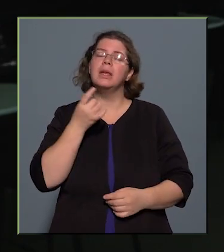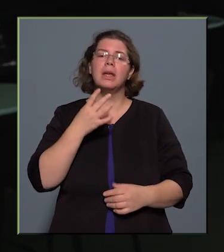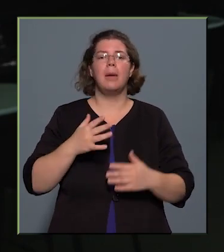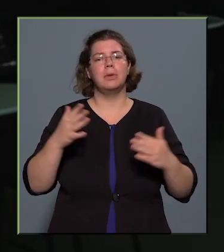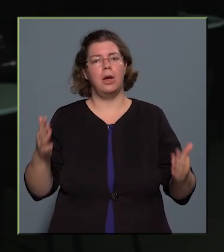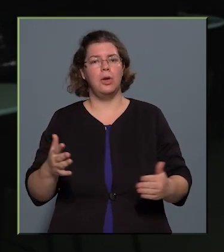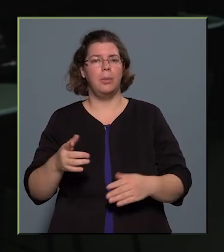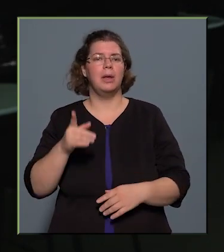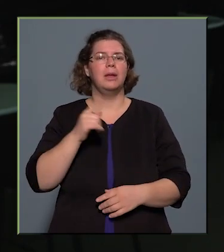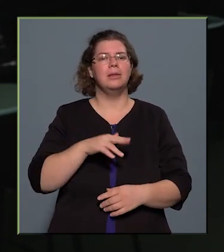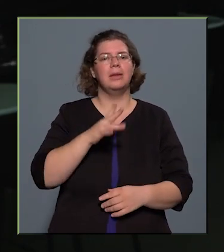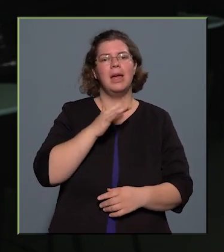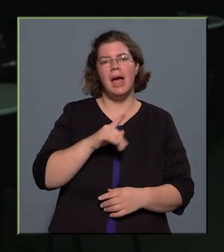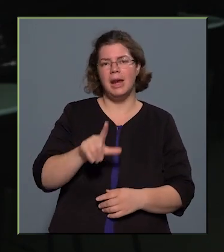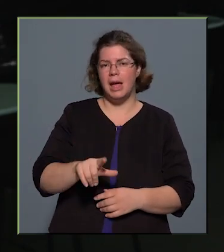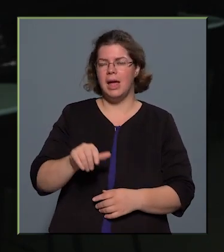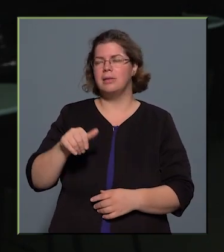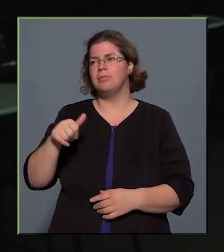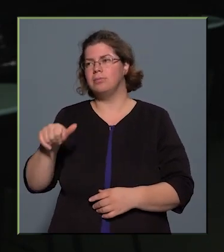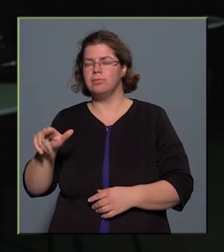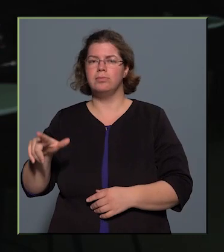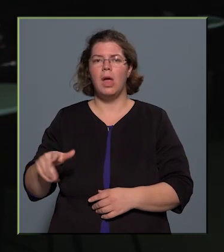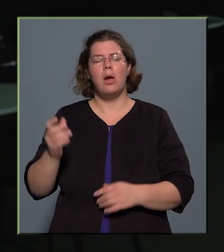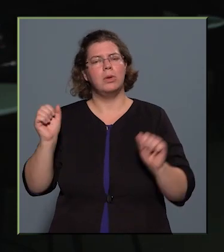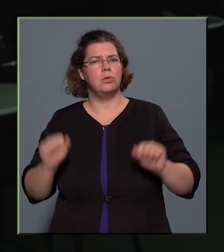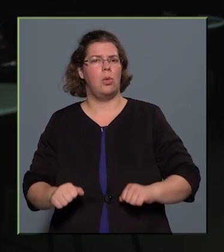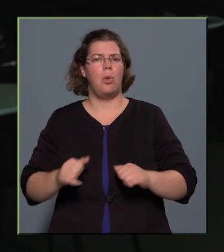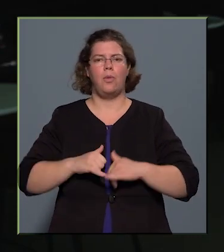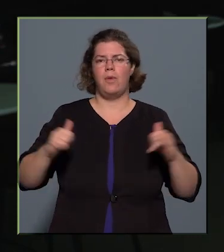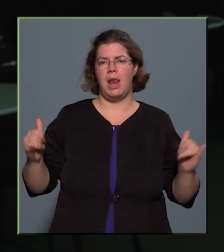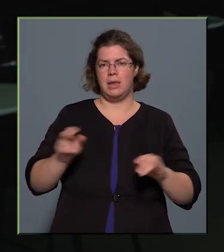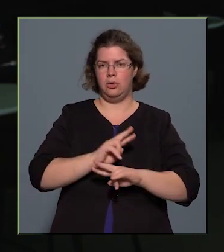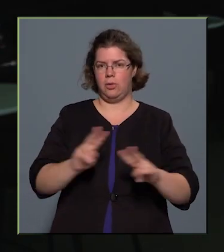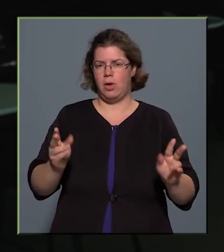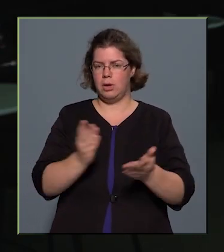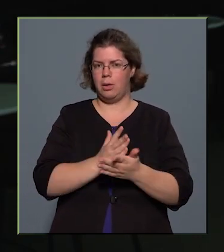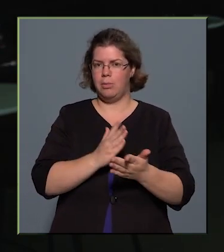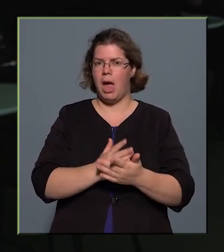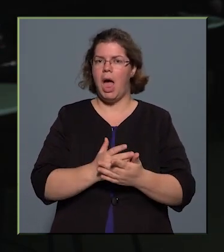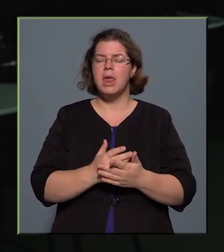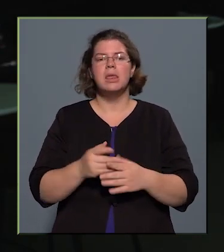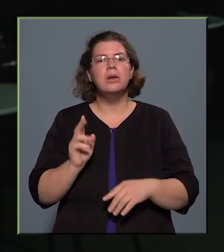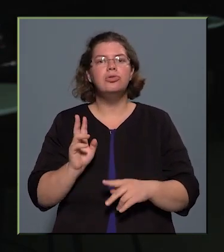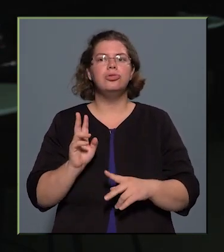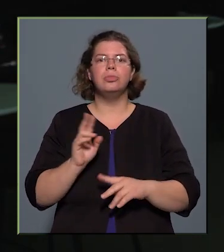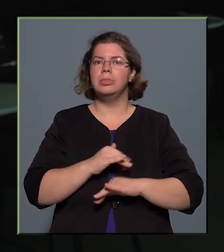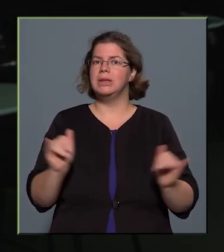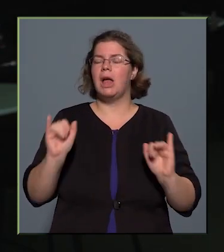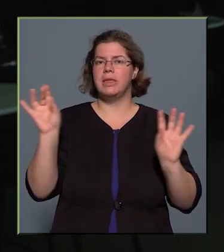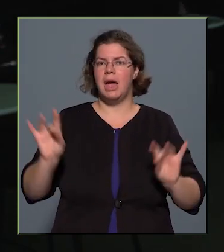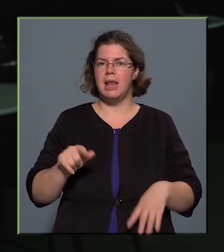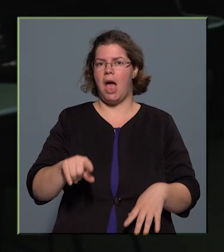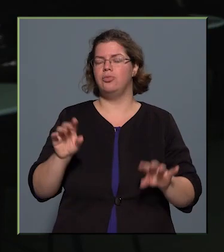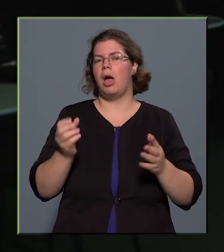és a Tier 1, Tier 2-es cégek, ahol nagyon komoly fejlesztések vannak már, és megfigyeljük, hogy mind a gyártásban,